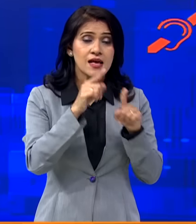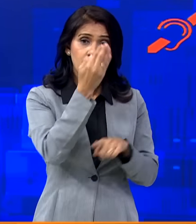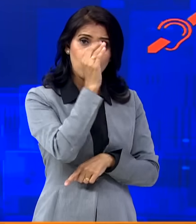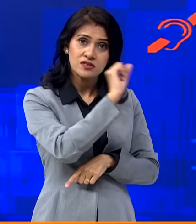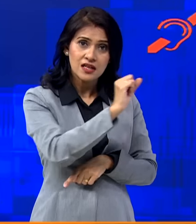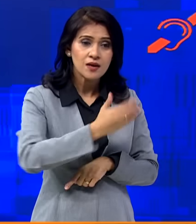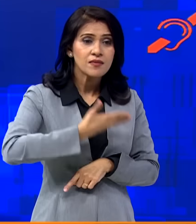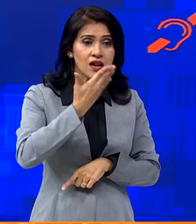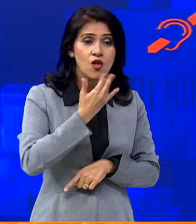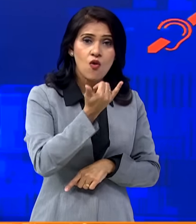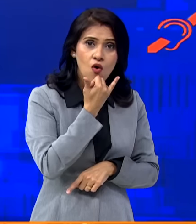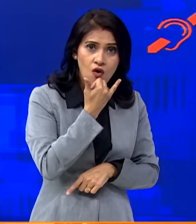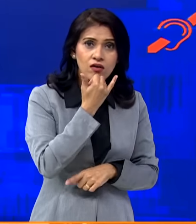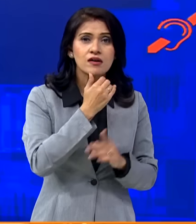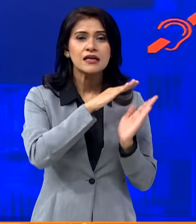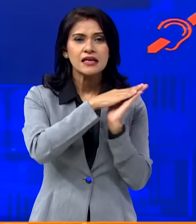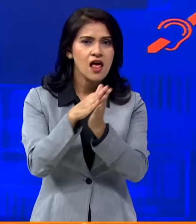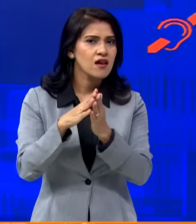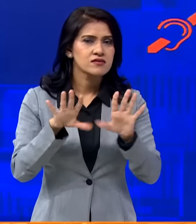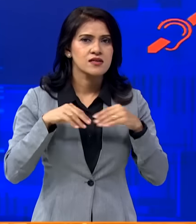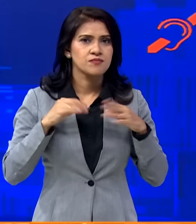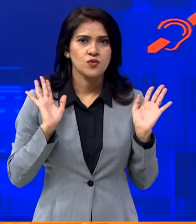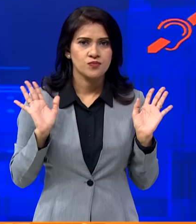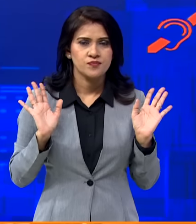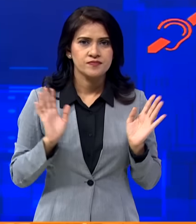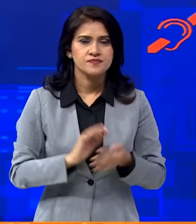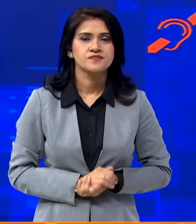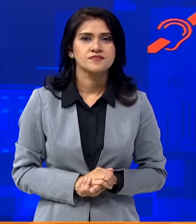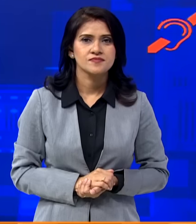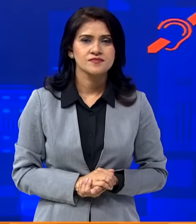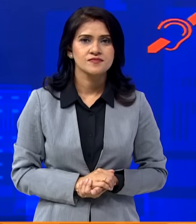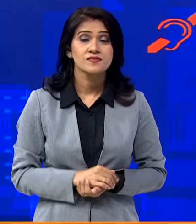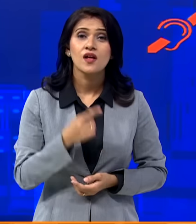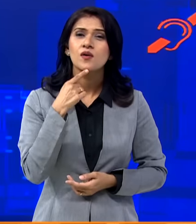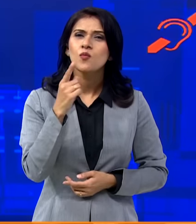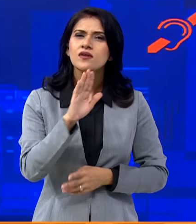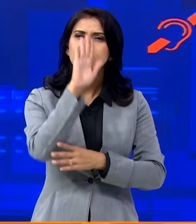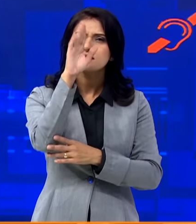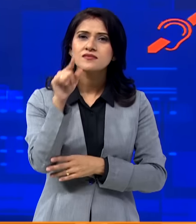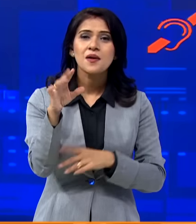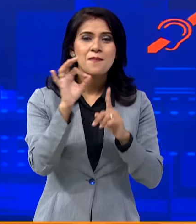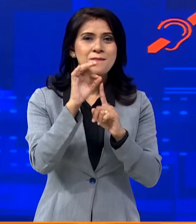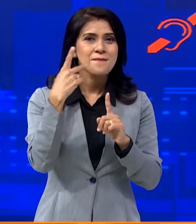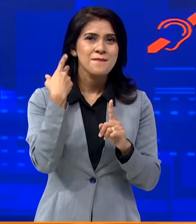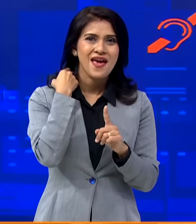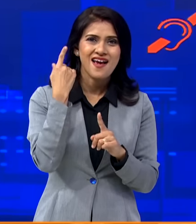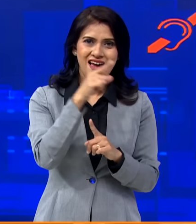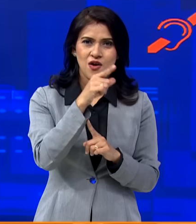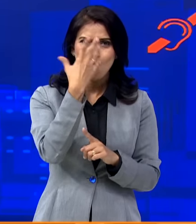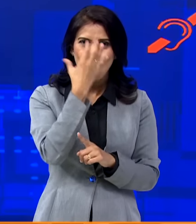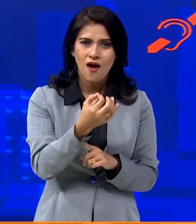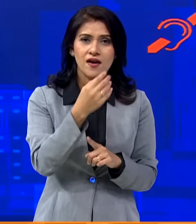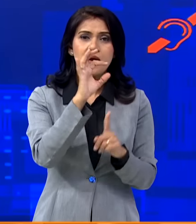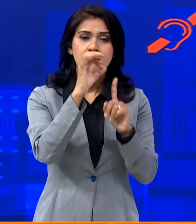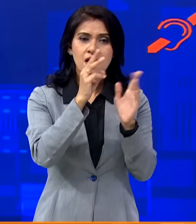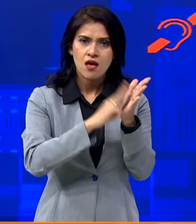एक दो सवाल और ले सकते हैं आप पहले प्रियंका गांधी को प्रधानमंत्री बनाने के कहते थे क्या आप अब भी इस बात के समर्थन